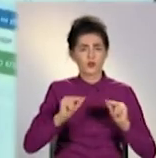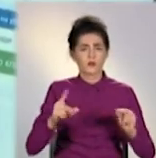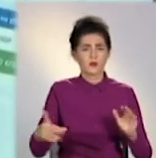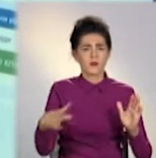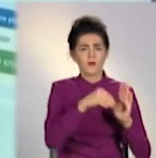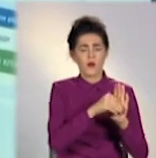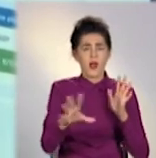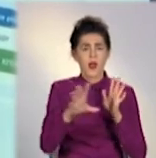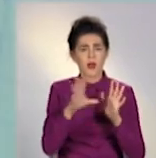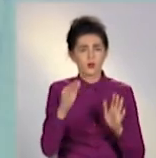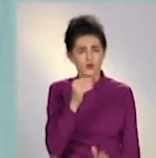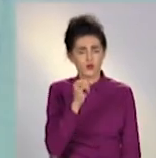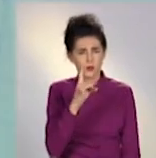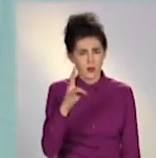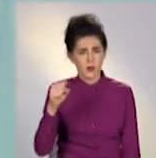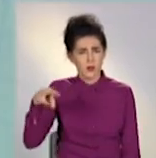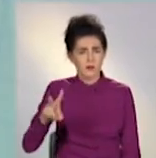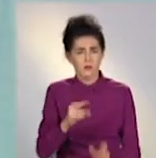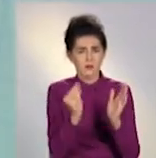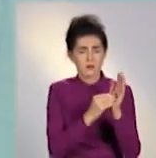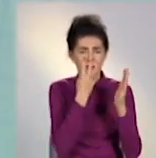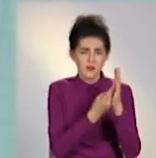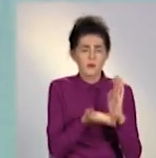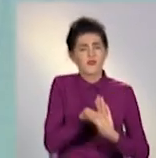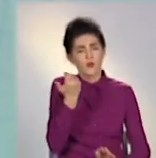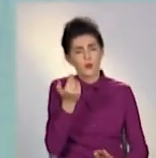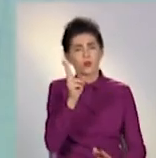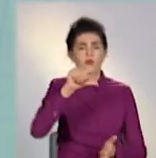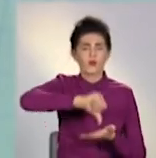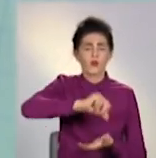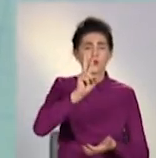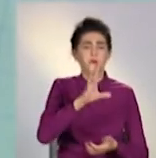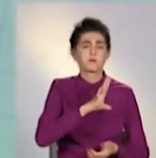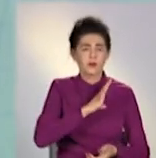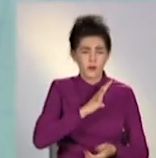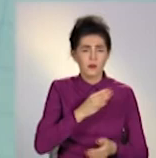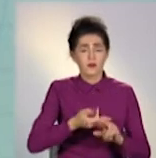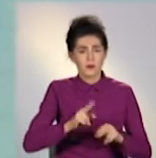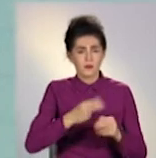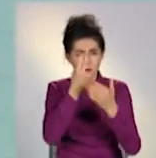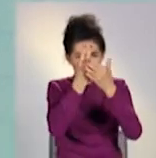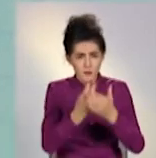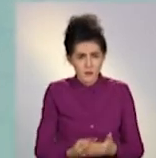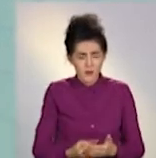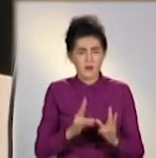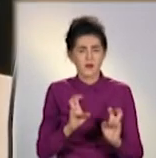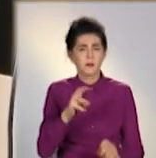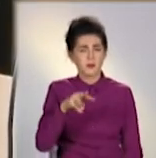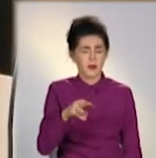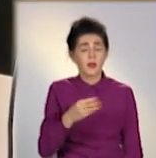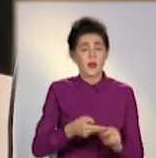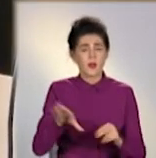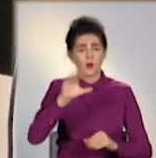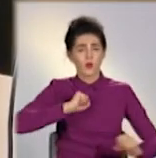до електронного журналу. Ці учні, відповідно, теж були відсутні на уроці, тому у них стоїть енка.